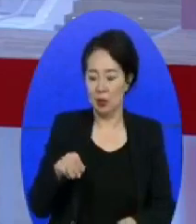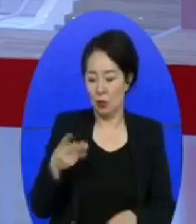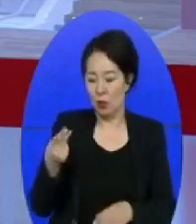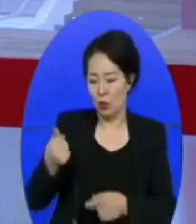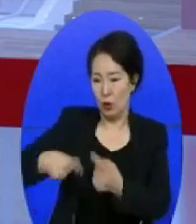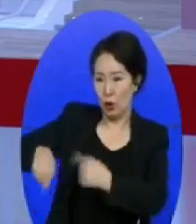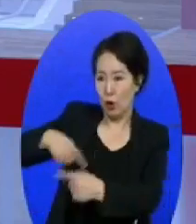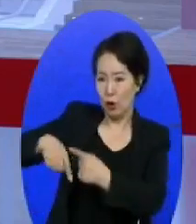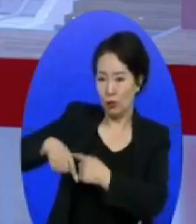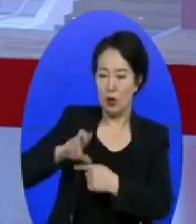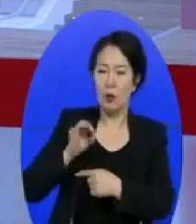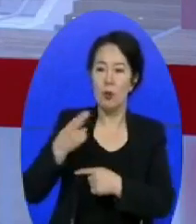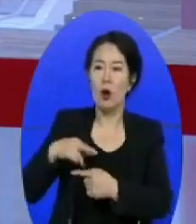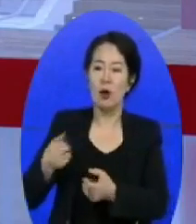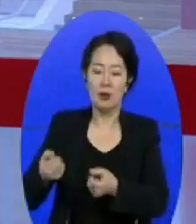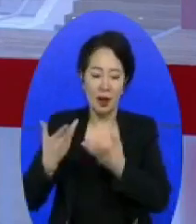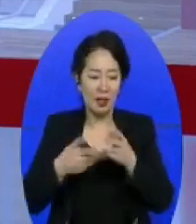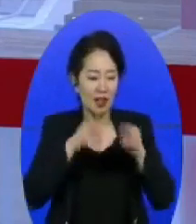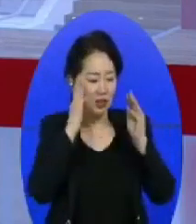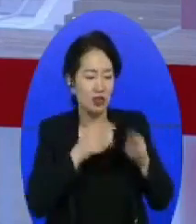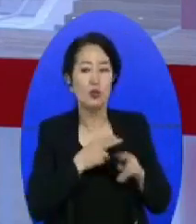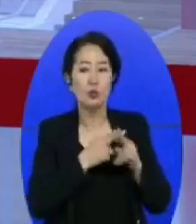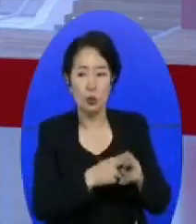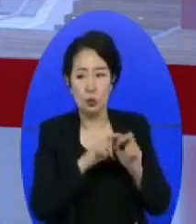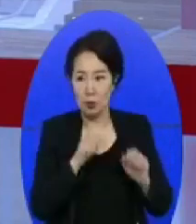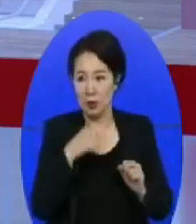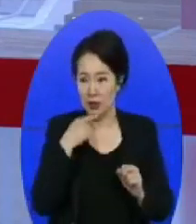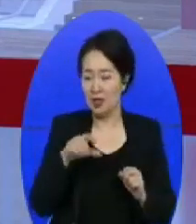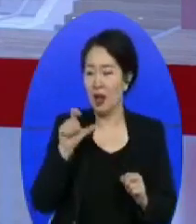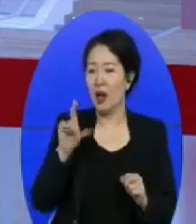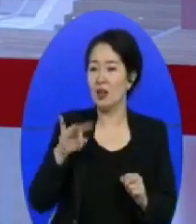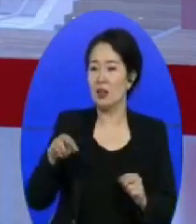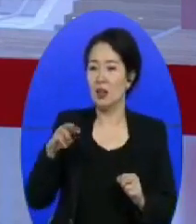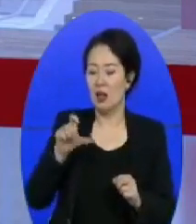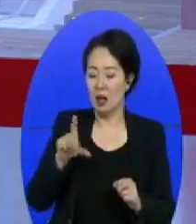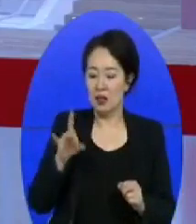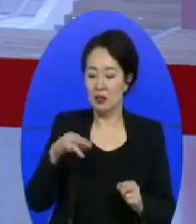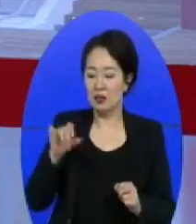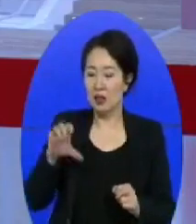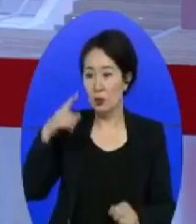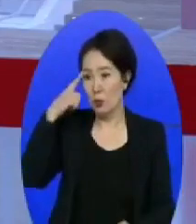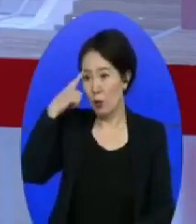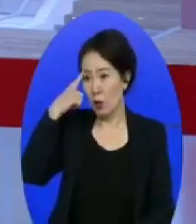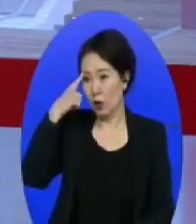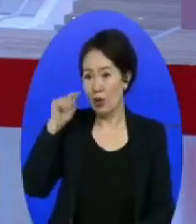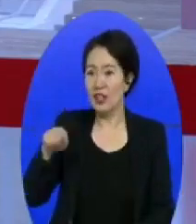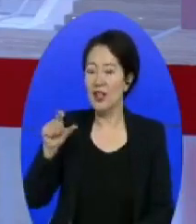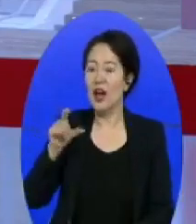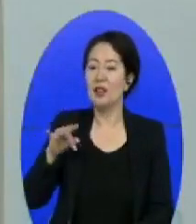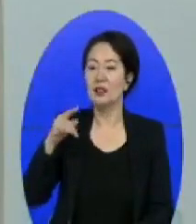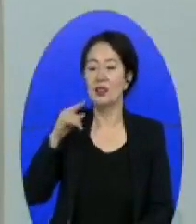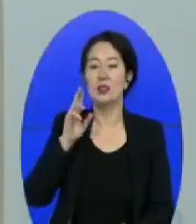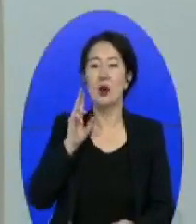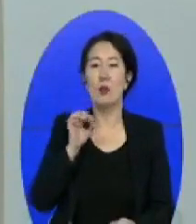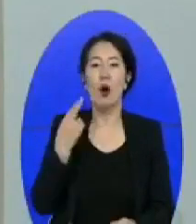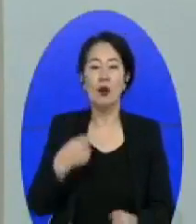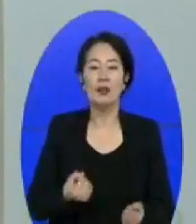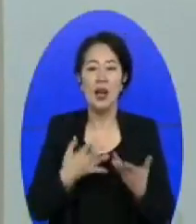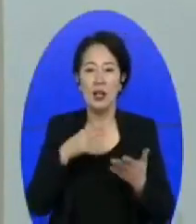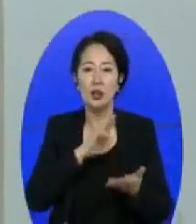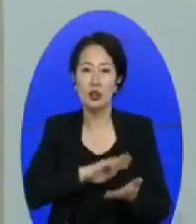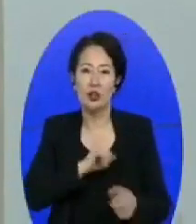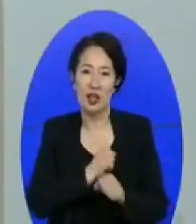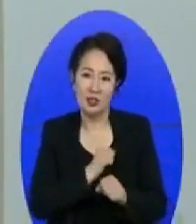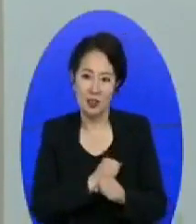эргэлтэнд оруулаад бонд гаргаж шийдэхэр болсон. Эрдэнэс Монгол компани энэ сарда багтаад эрдэнэс бондоо гаргахаар ажиллаж байгаа юм байна.